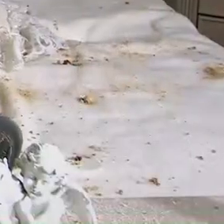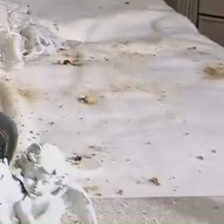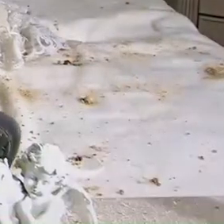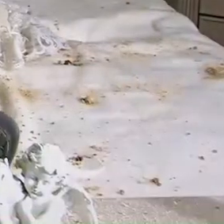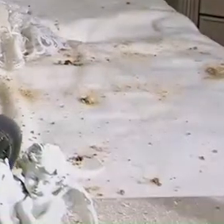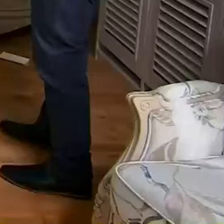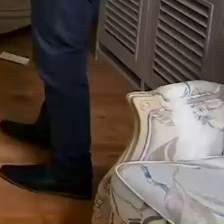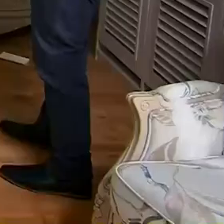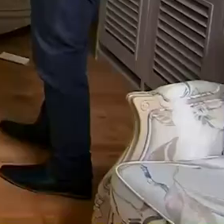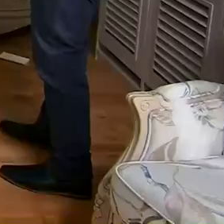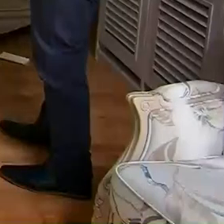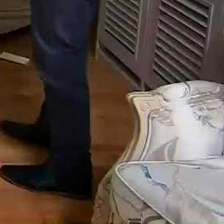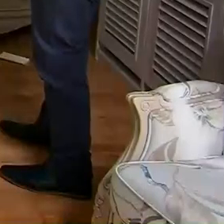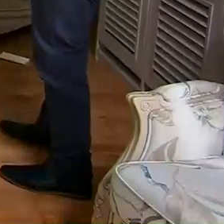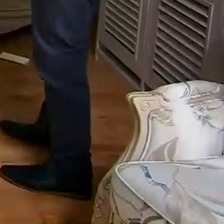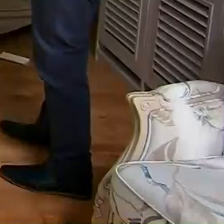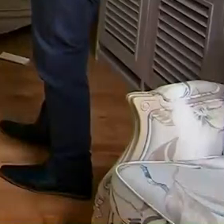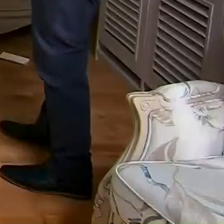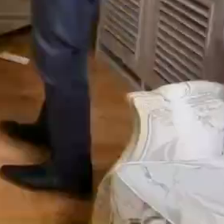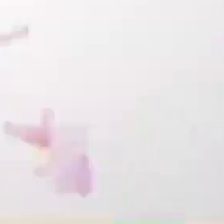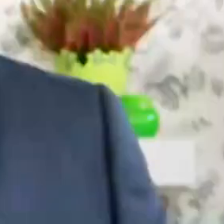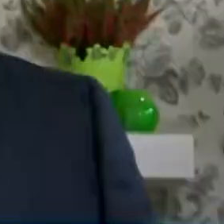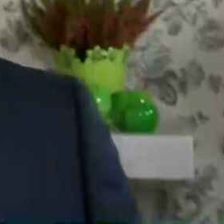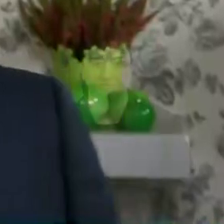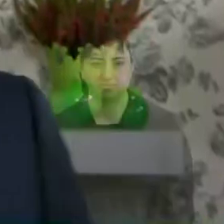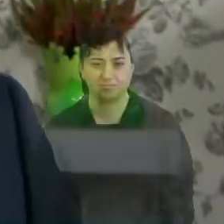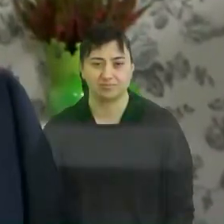talaş geldi. Kemal kızgın. Serpil ise gülümseyerek